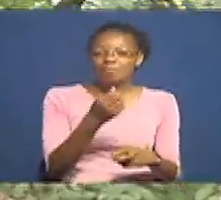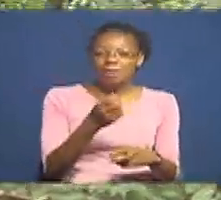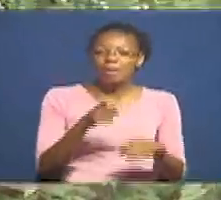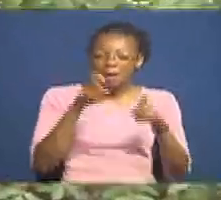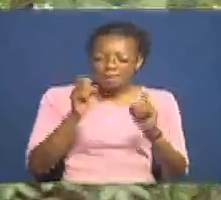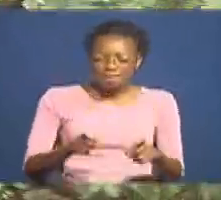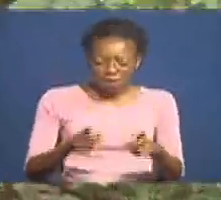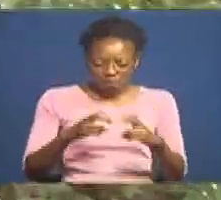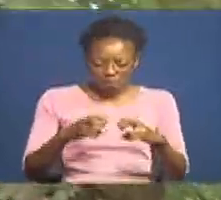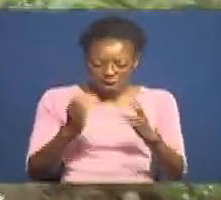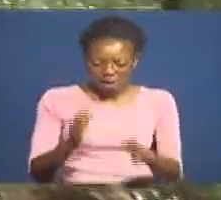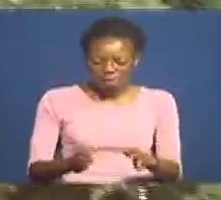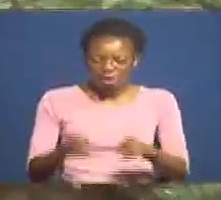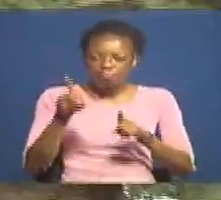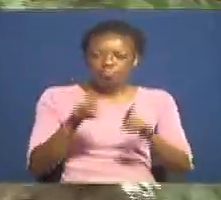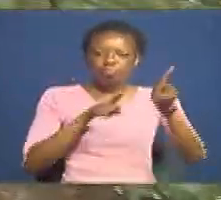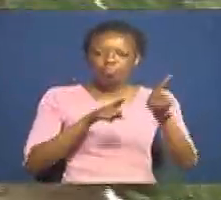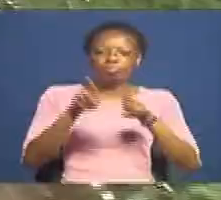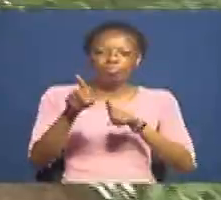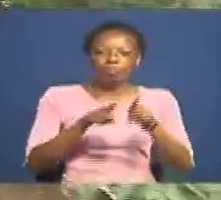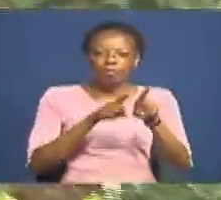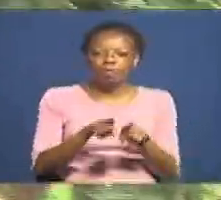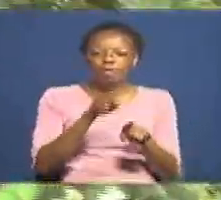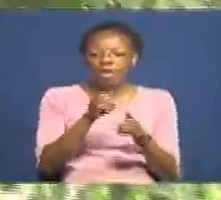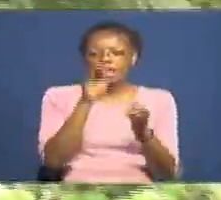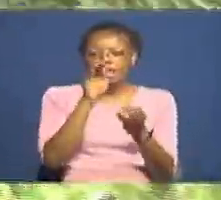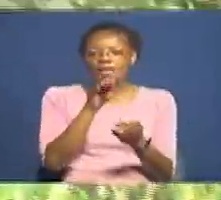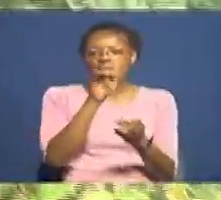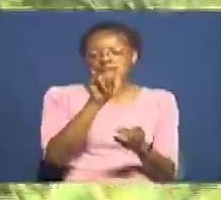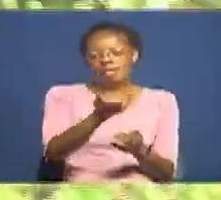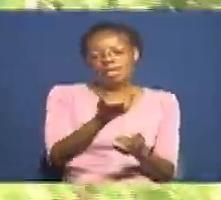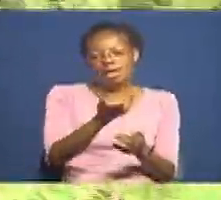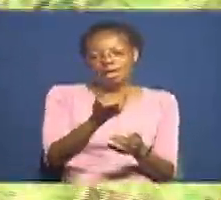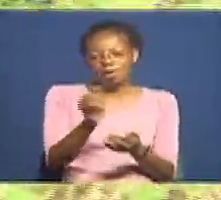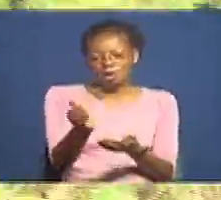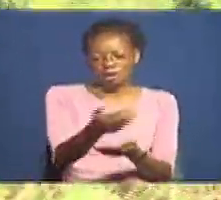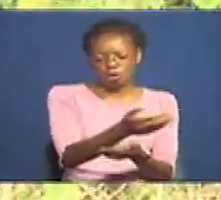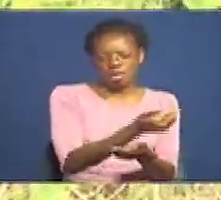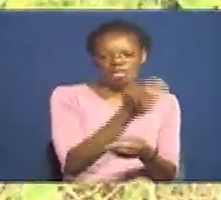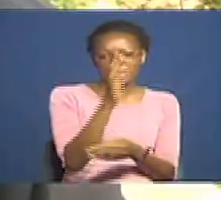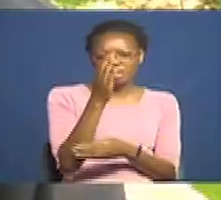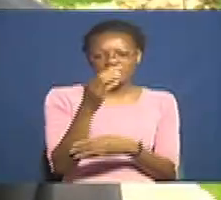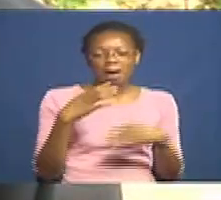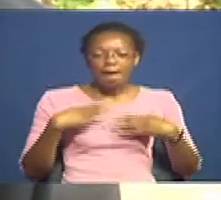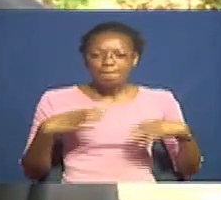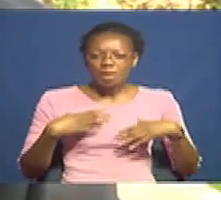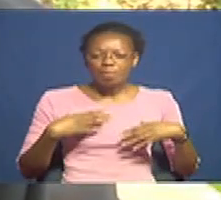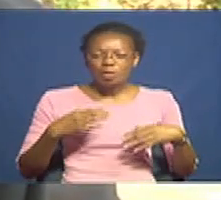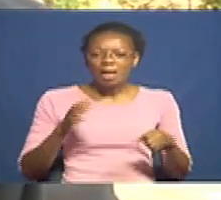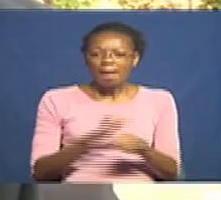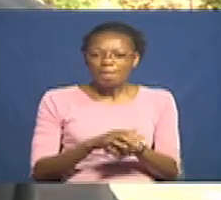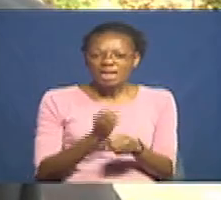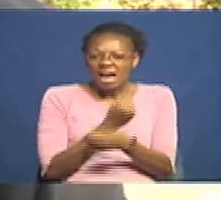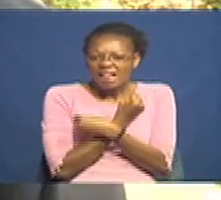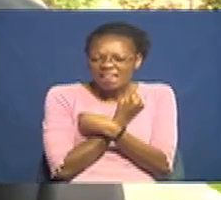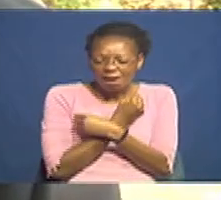watu wengi. Hayo ni madogo. One of the biggest challenges pia, as much as we have all